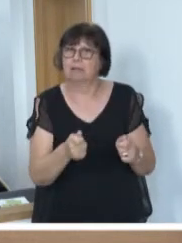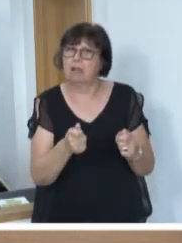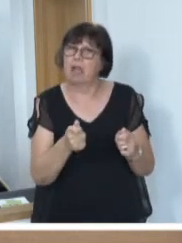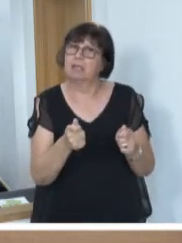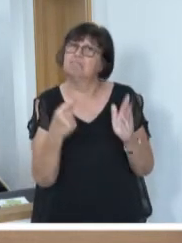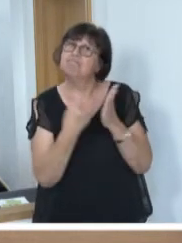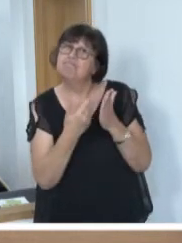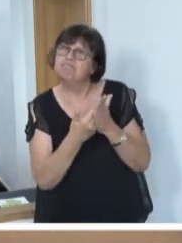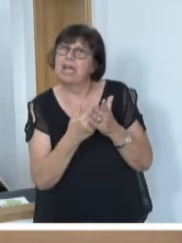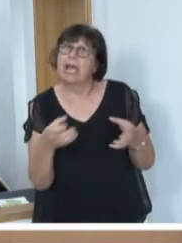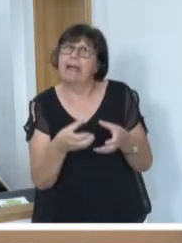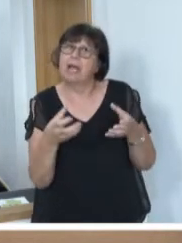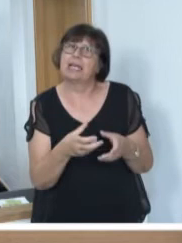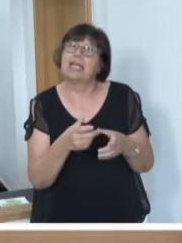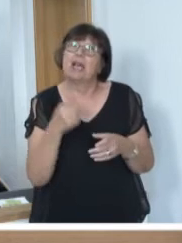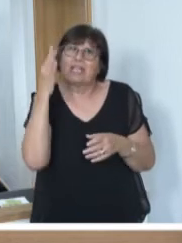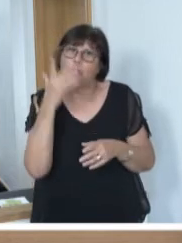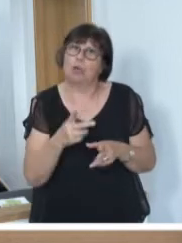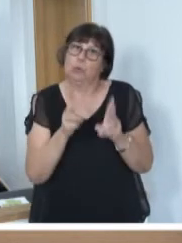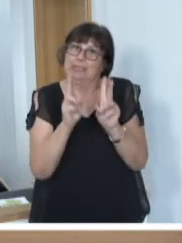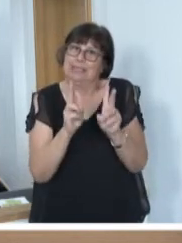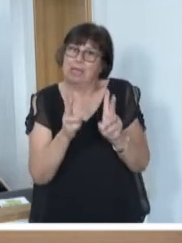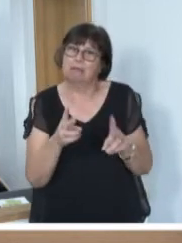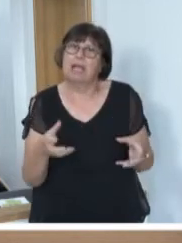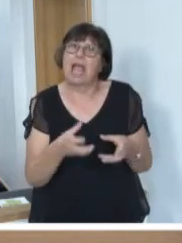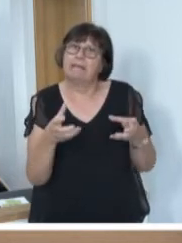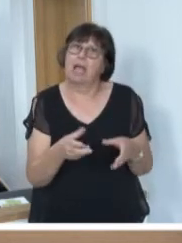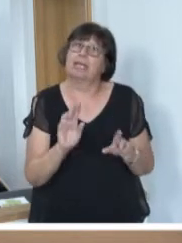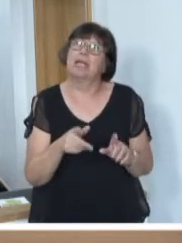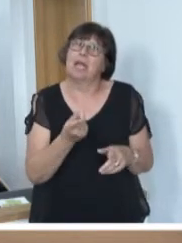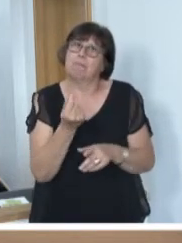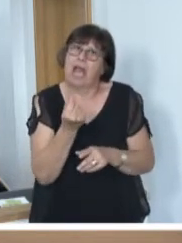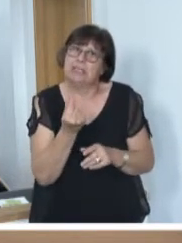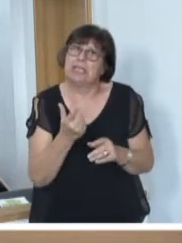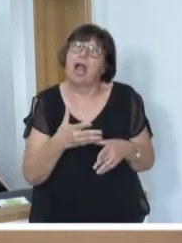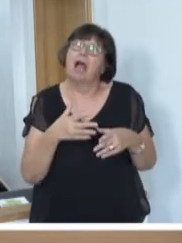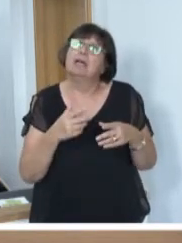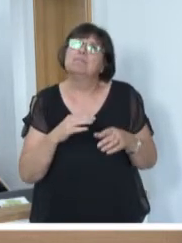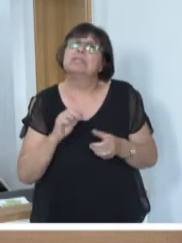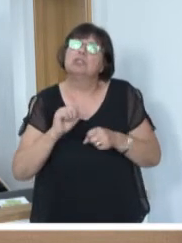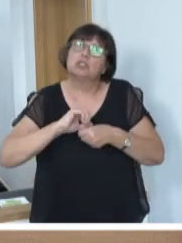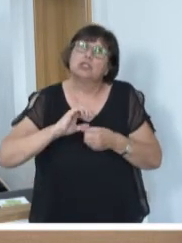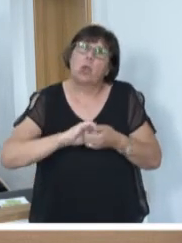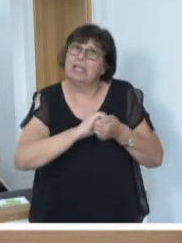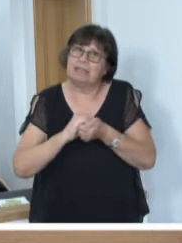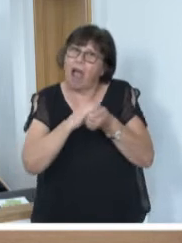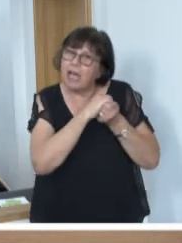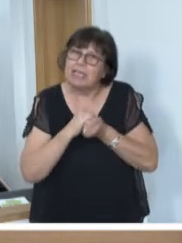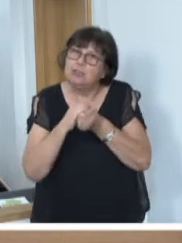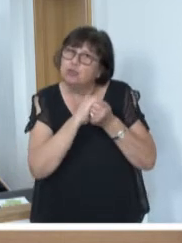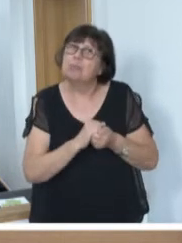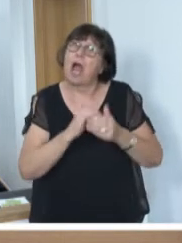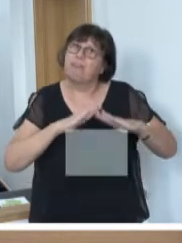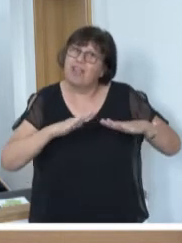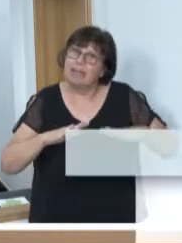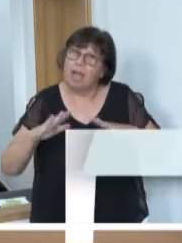betreffend Energieversorgung sichern, Energiepreise solidarisch abfedern, Ausbau der erneuerbaren Energien